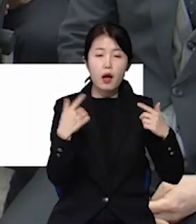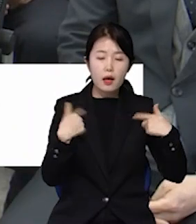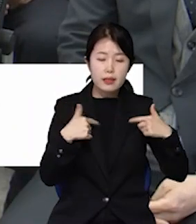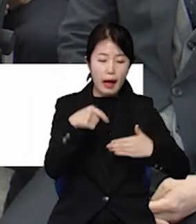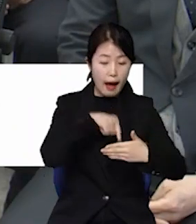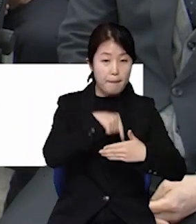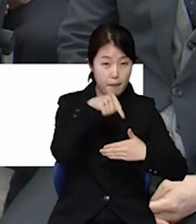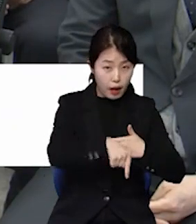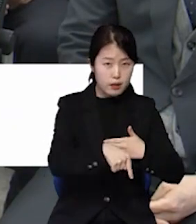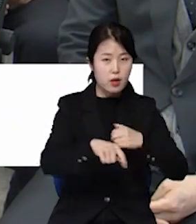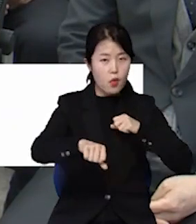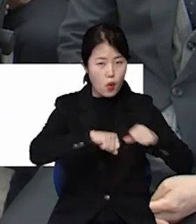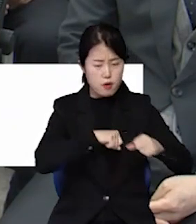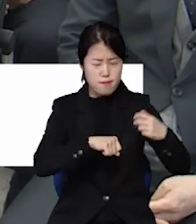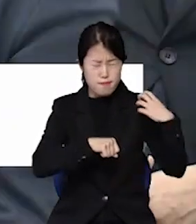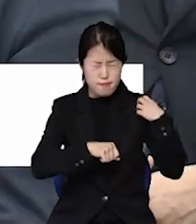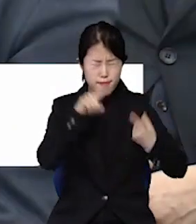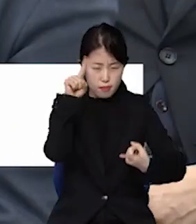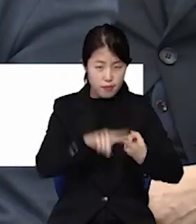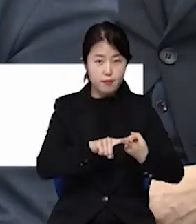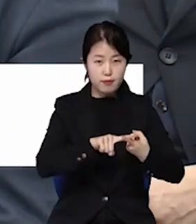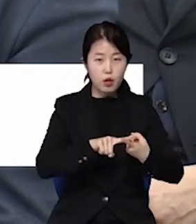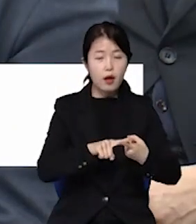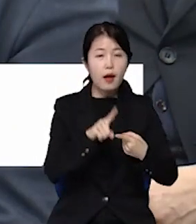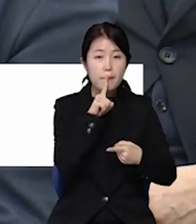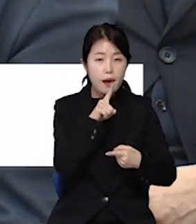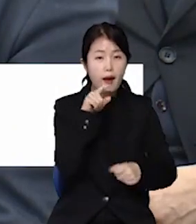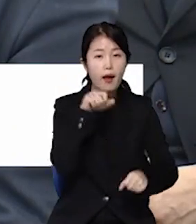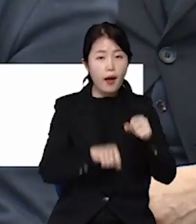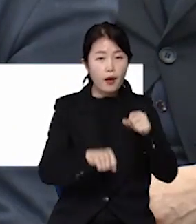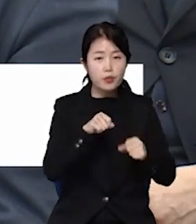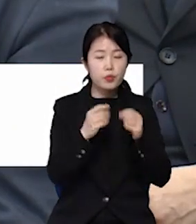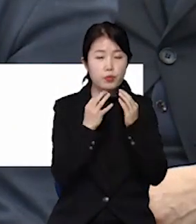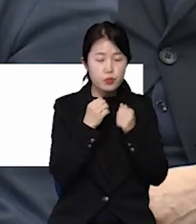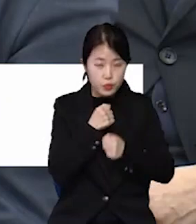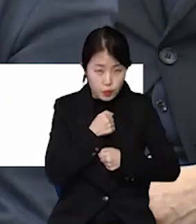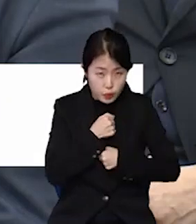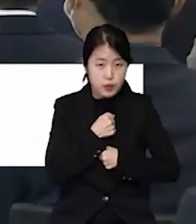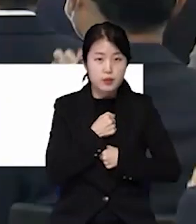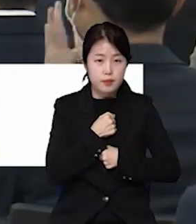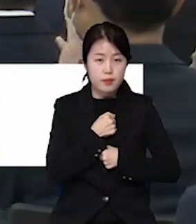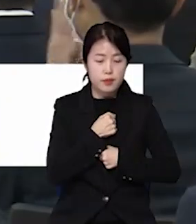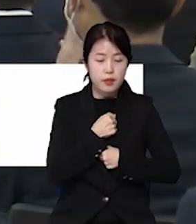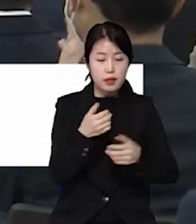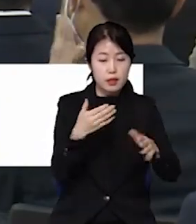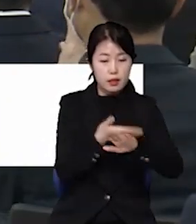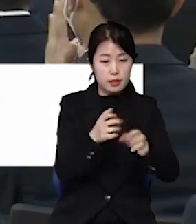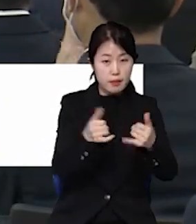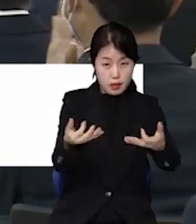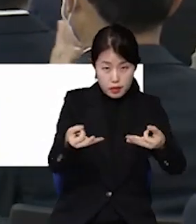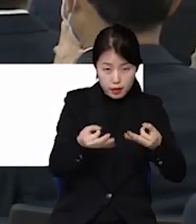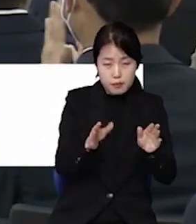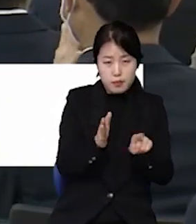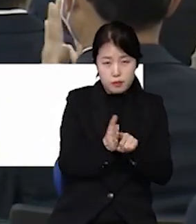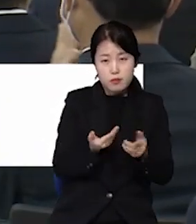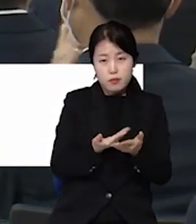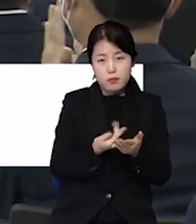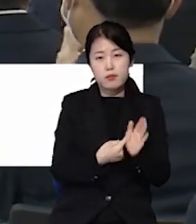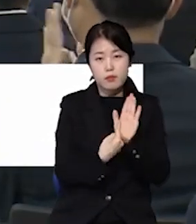직무 공정성에 대한 의심의 소지가 없도록 언행과 처신을 유념해 사법부의 신뢰를 높여야 한다고